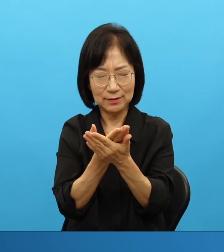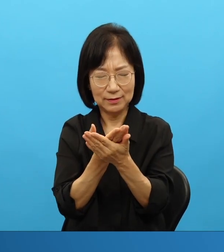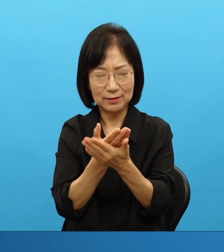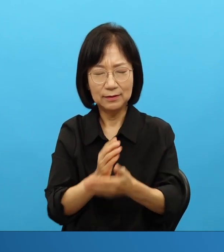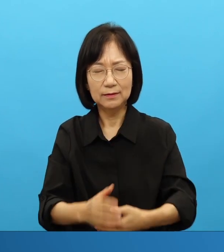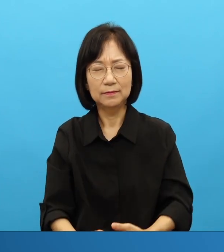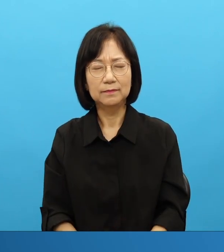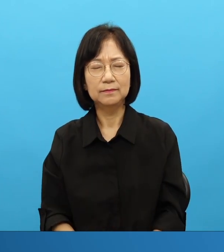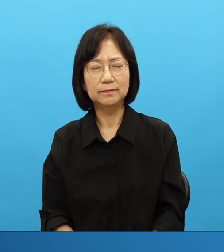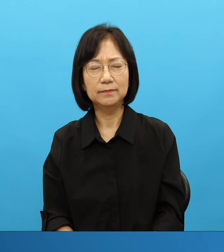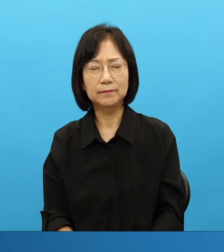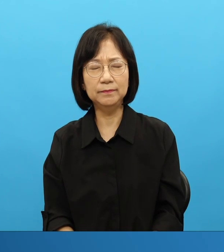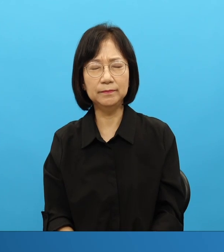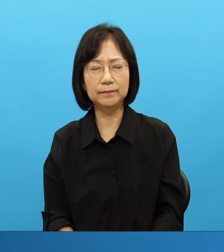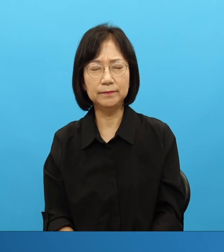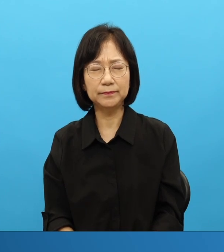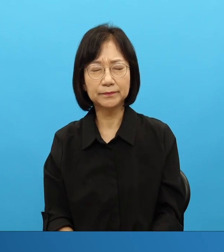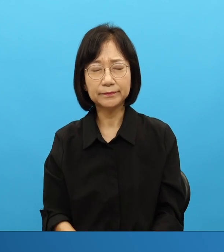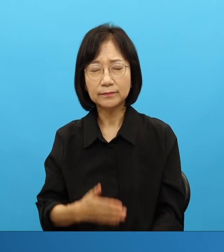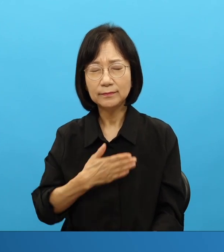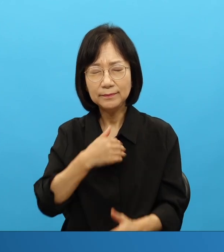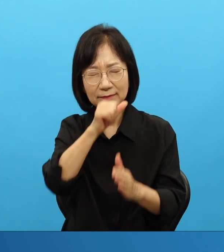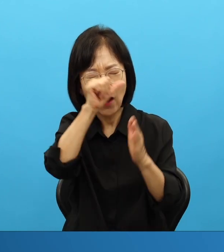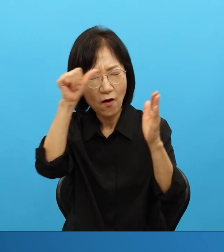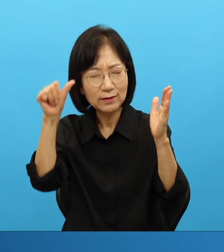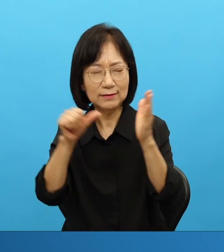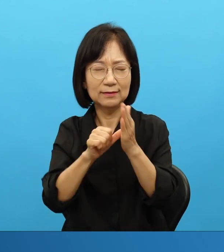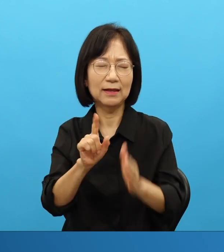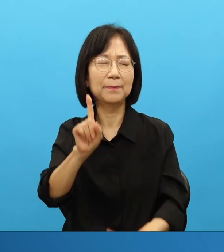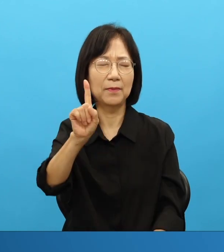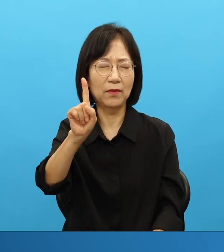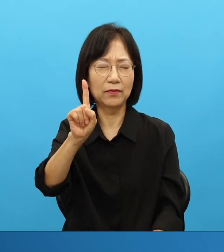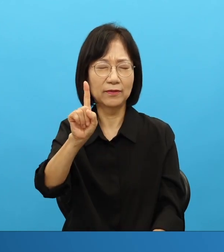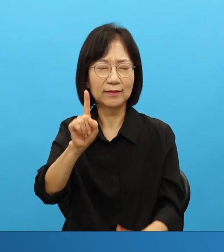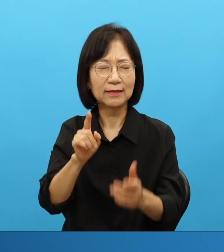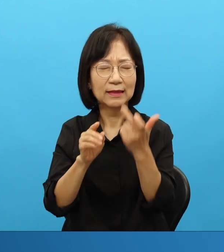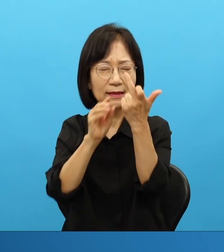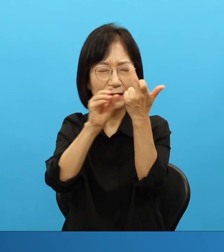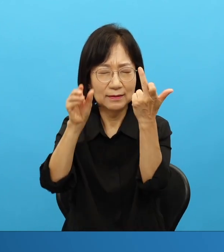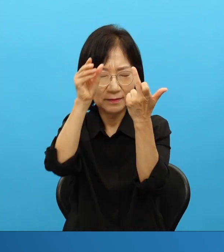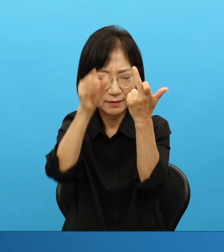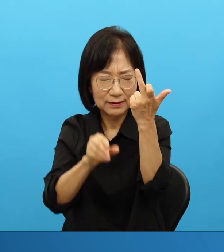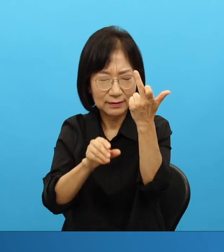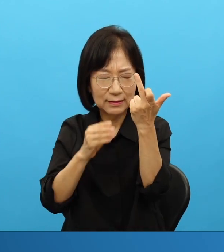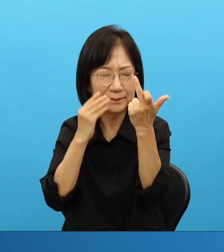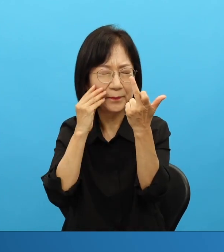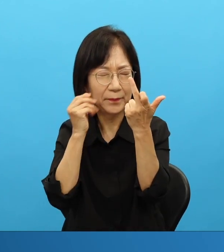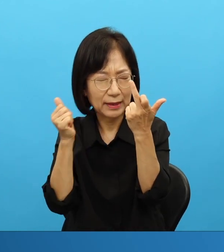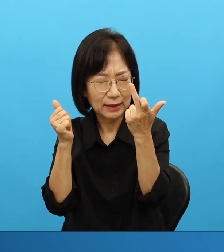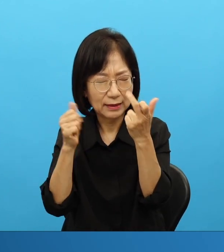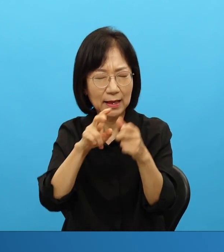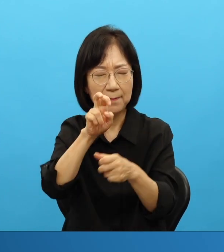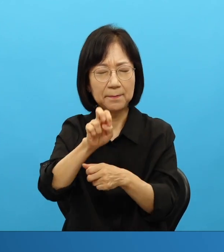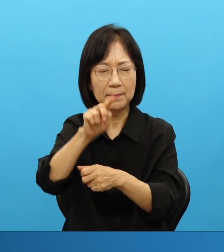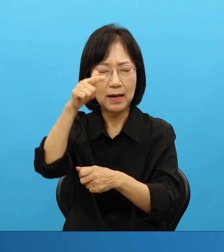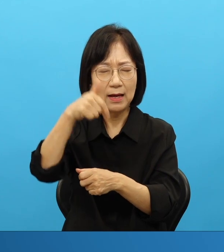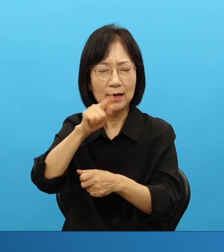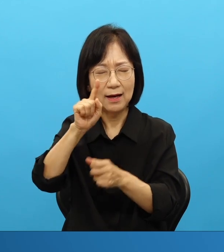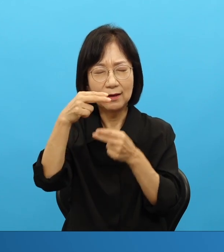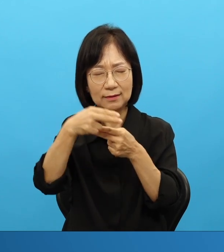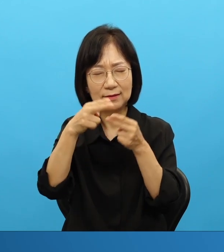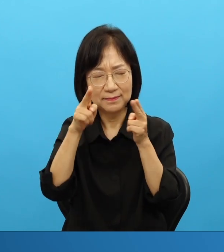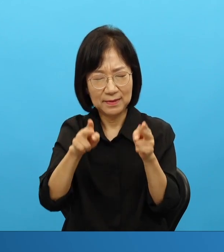as we take your journey. 내 생에 단 한 번뿐인 갈보리산, 감남산, 마가다락방 언약을 붙잡을 기회